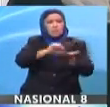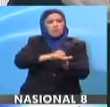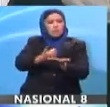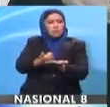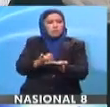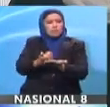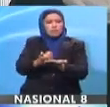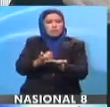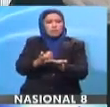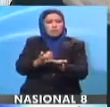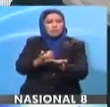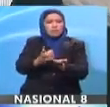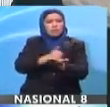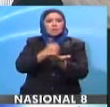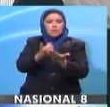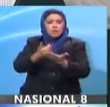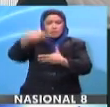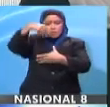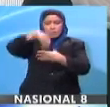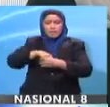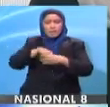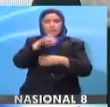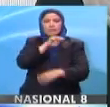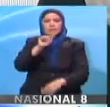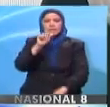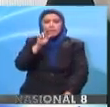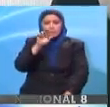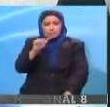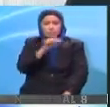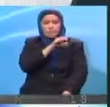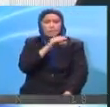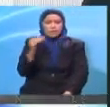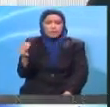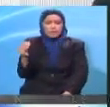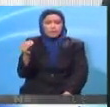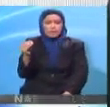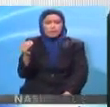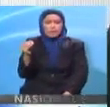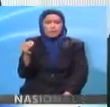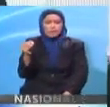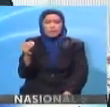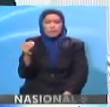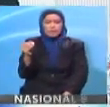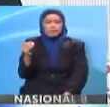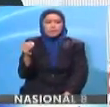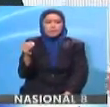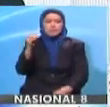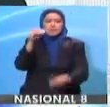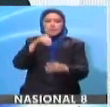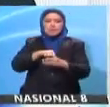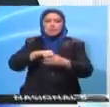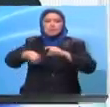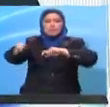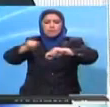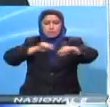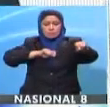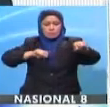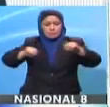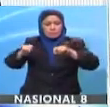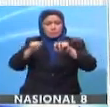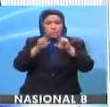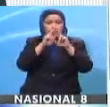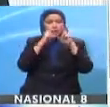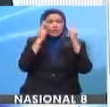oleh audit dalam Mara dan juga dalam tindakan unit